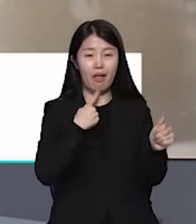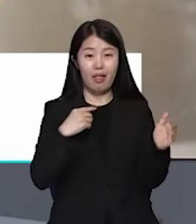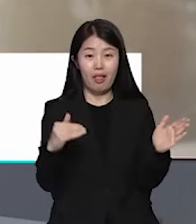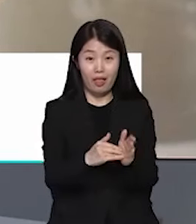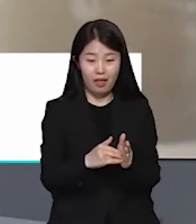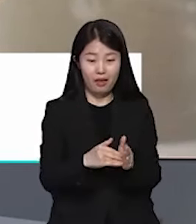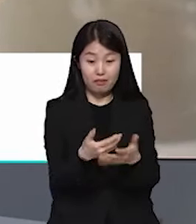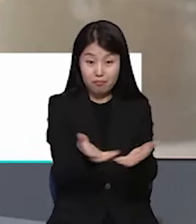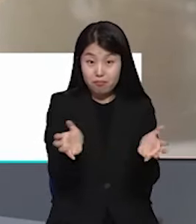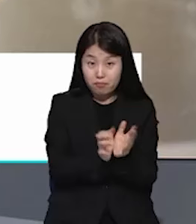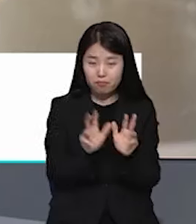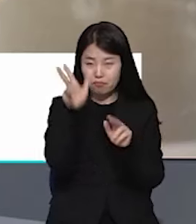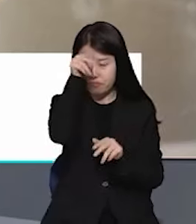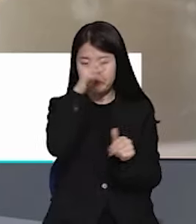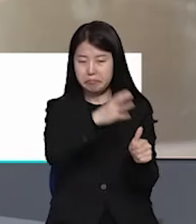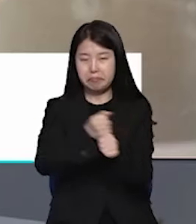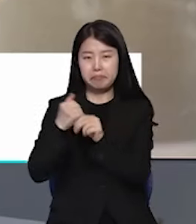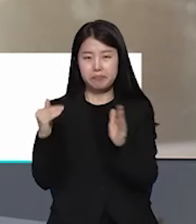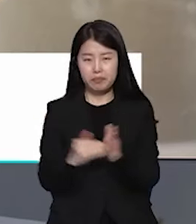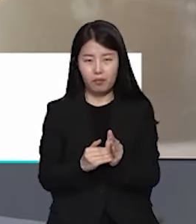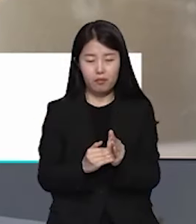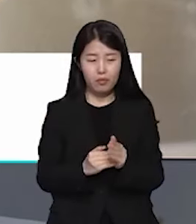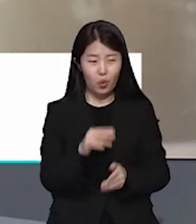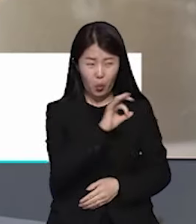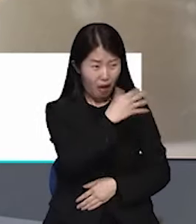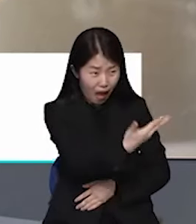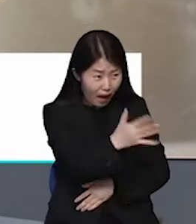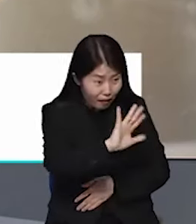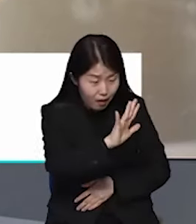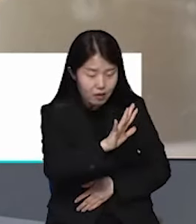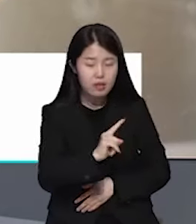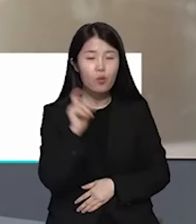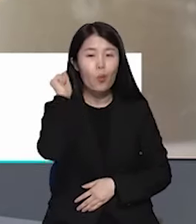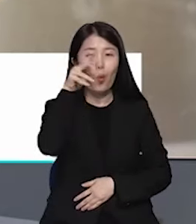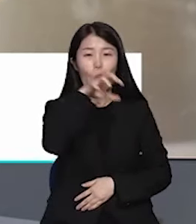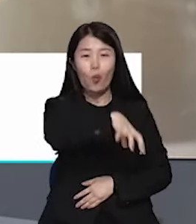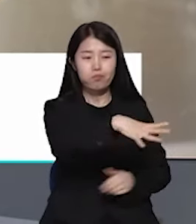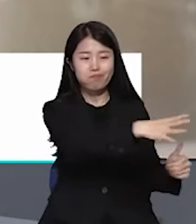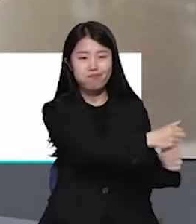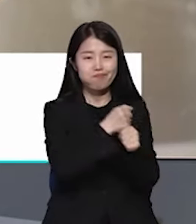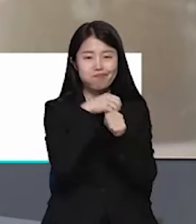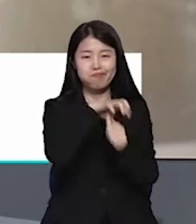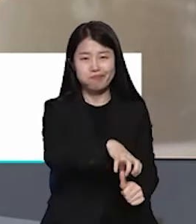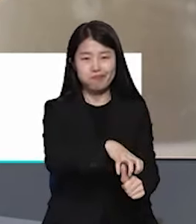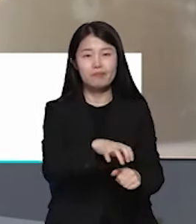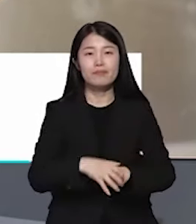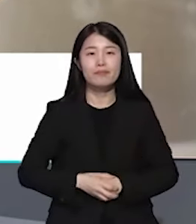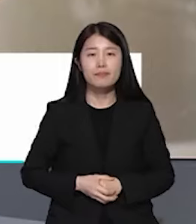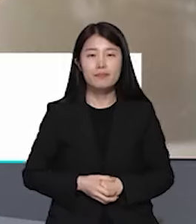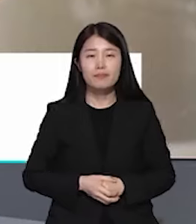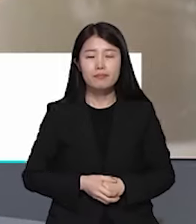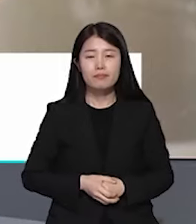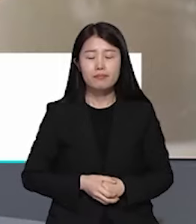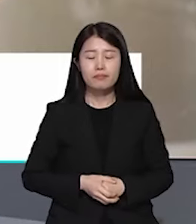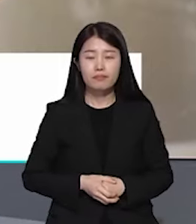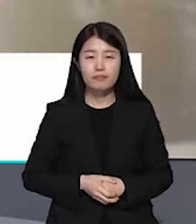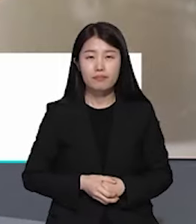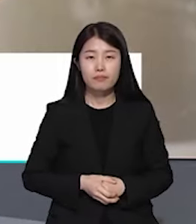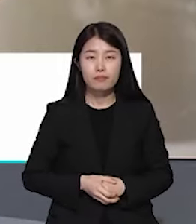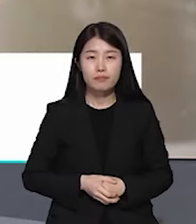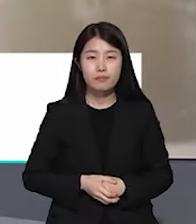경찰에 붙잡혔습니다. 이들은 돈을 내지 못하는 남성을 모텔로 데려가 감금하기까지 했습니다. 임경섭 기자가